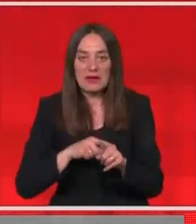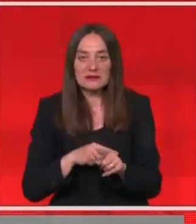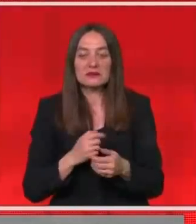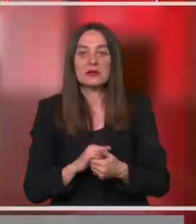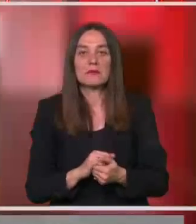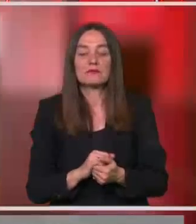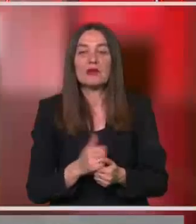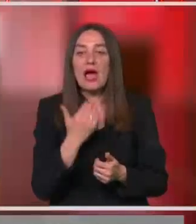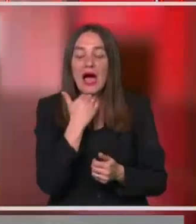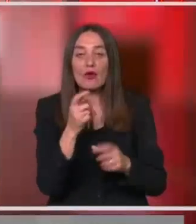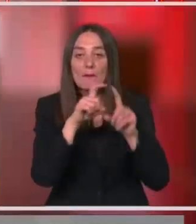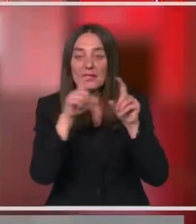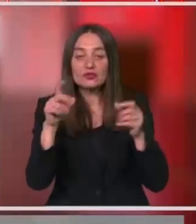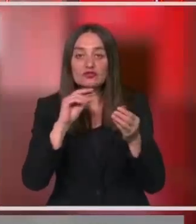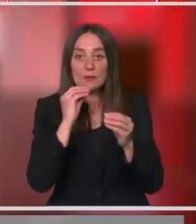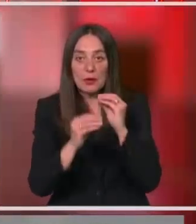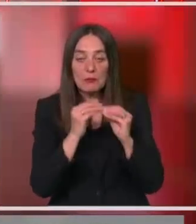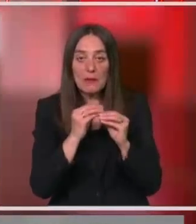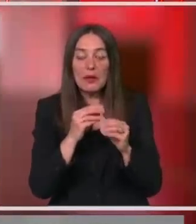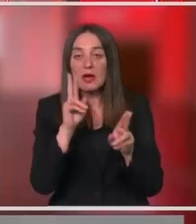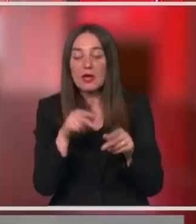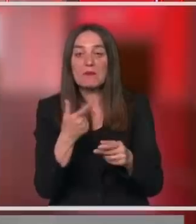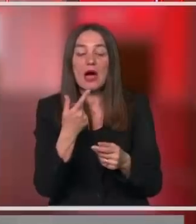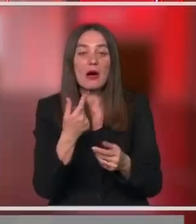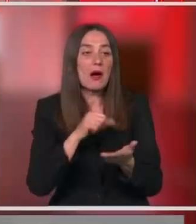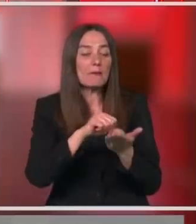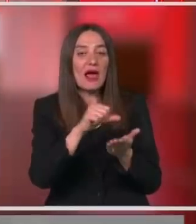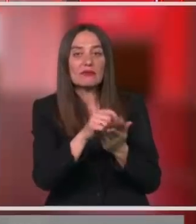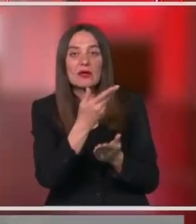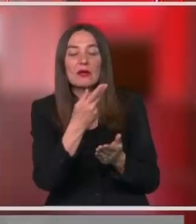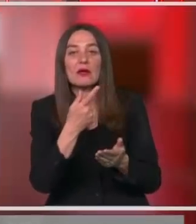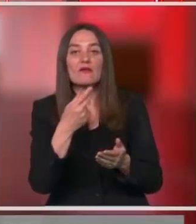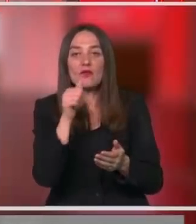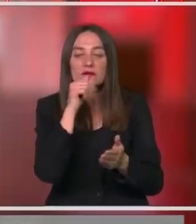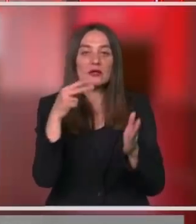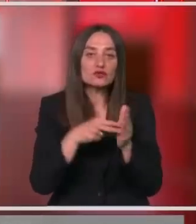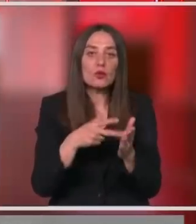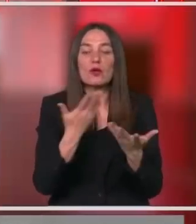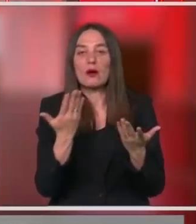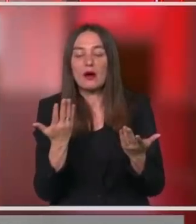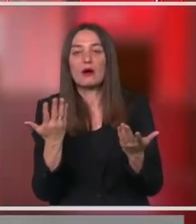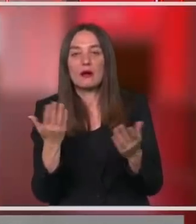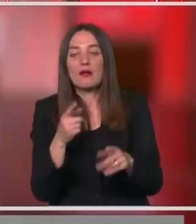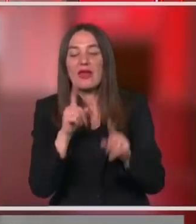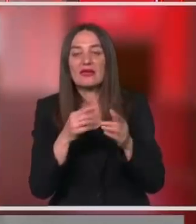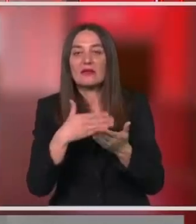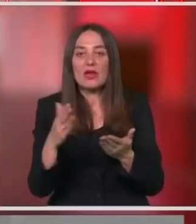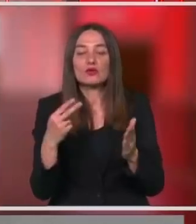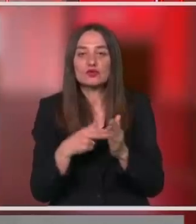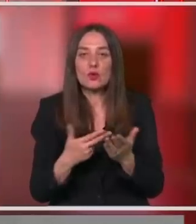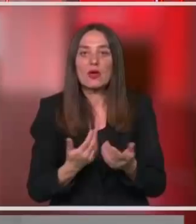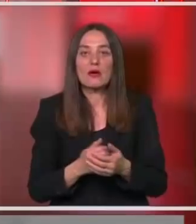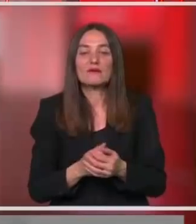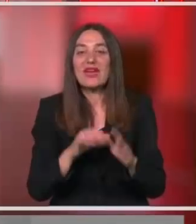Dakle, ako je preduzeće u problemu, eventualno ima neke komunalije da plati, ako i ne radi, plaća eventualno neki deo struje i tako dalje.